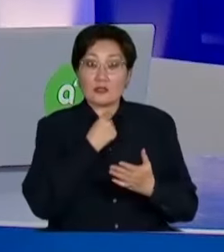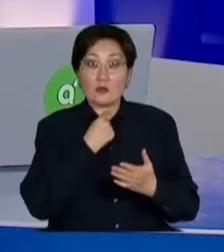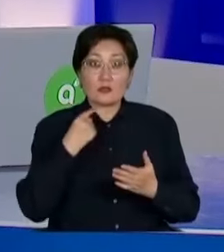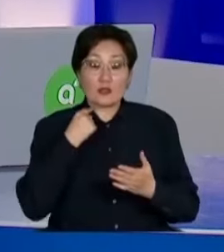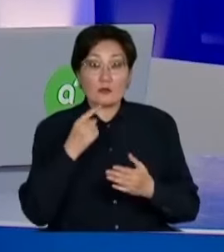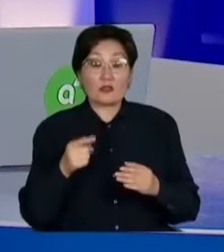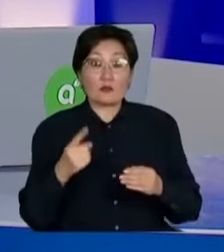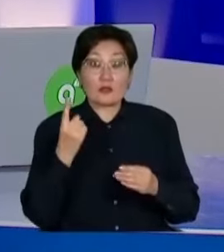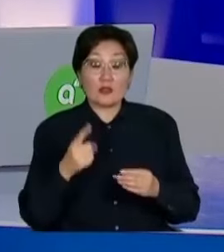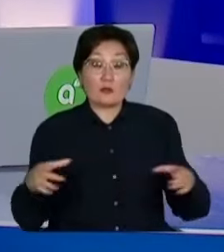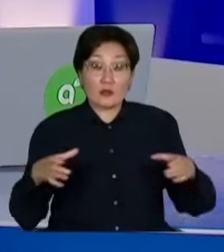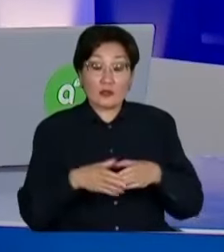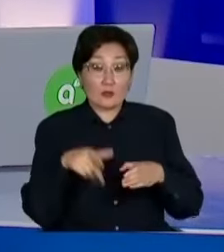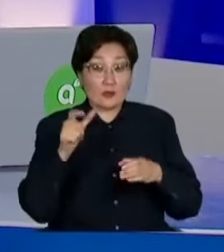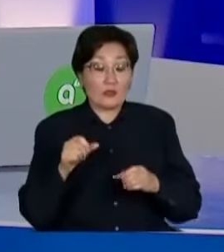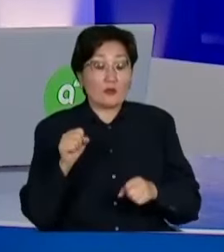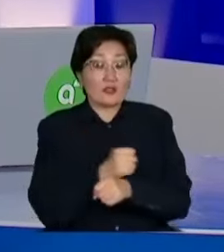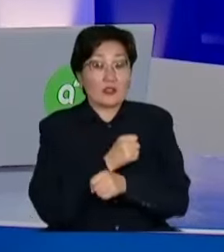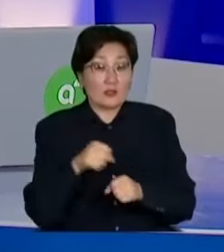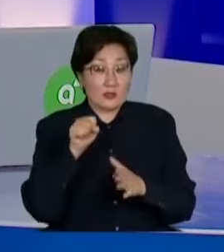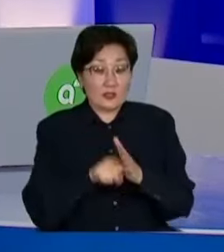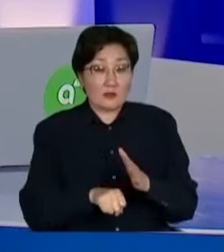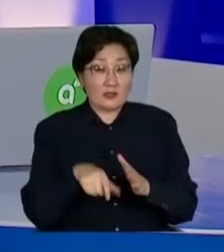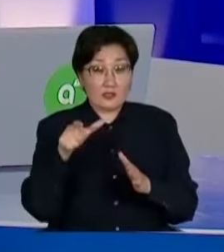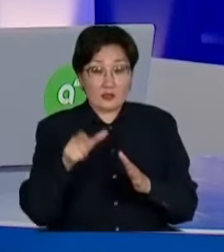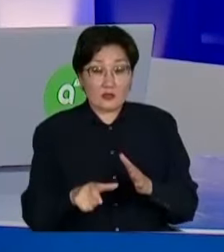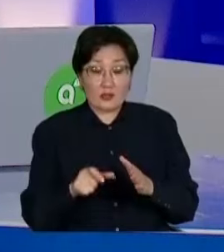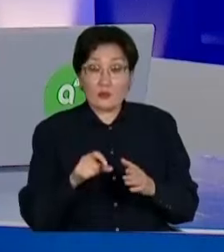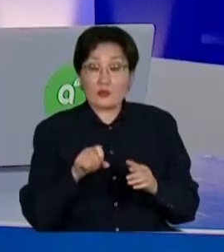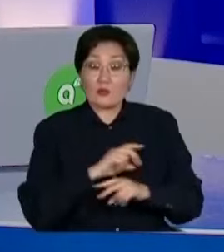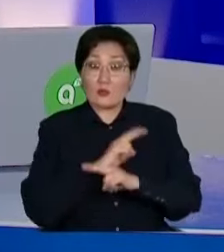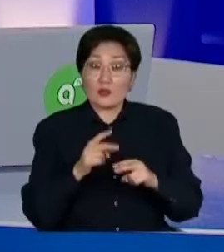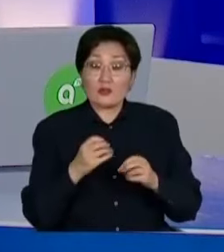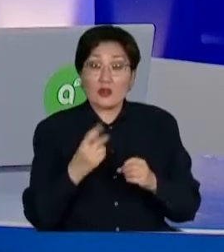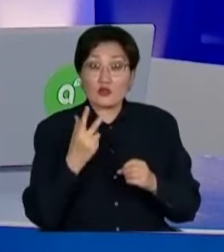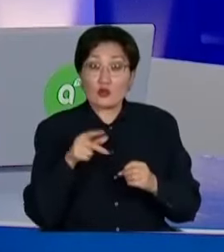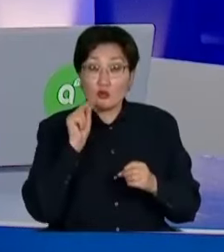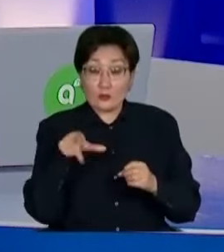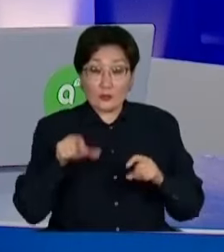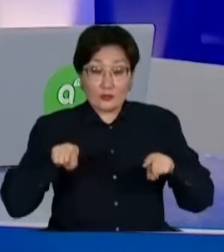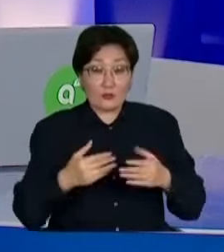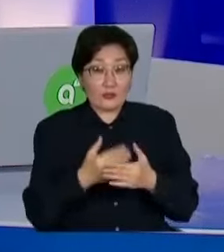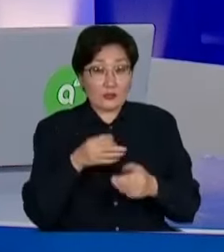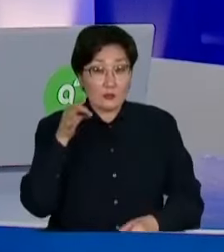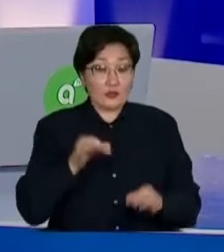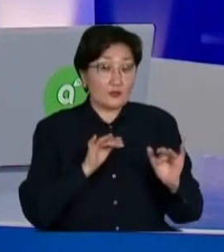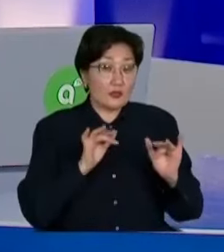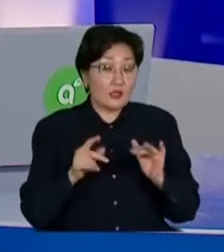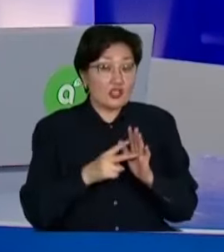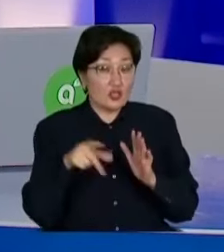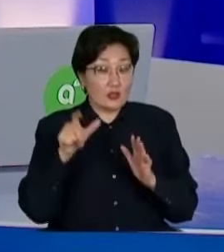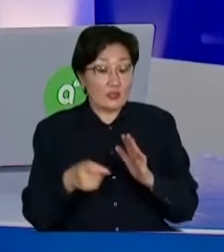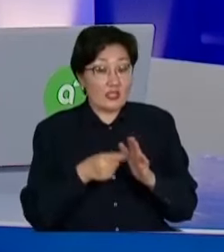Талғарда бір топ адамның қолынан қаза тапқан Шерзат Болаттың өліміне қатысты тағы үш күдікті ұсталды. Бұған дейін қылмыстық іс бойынша 7